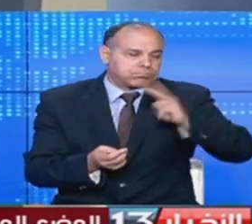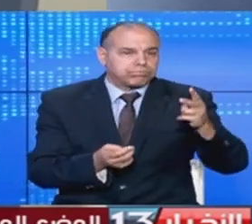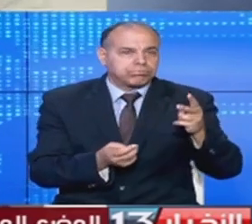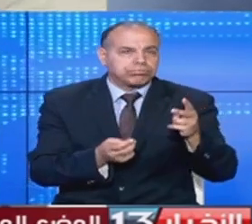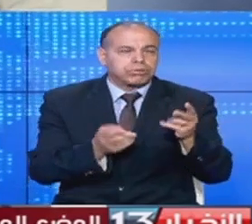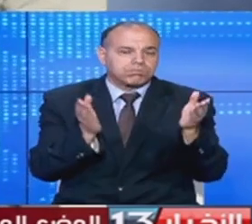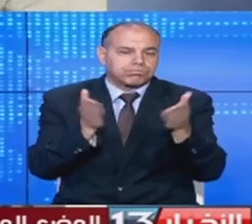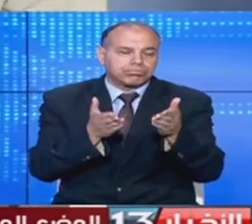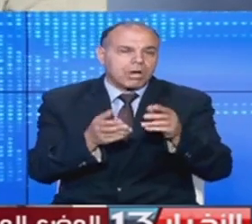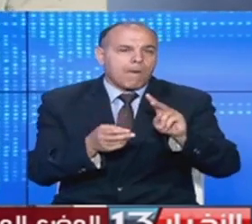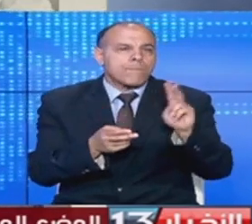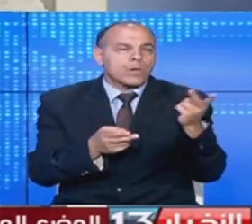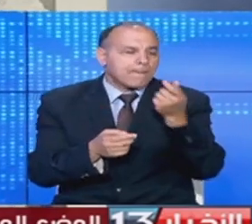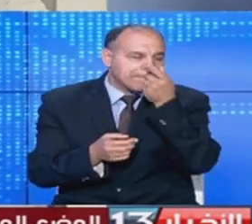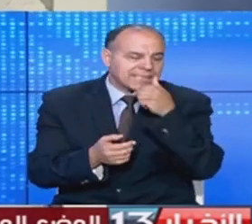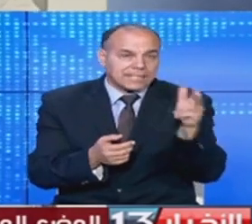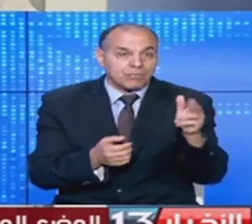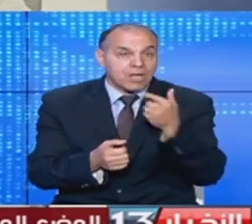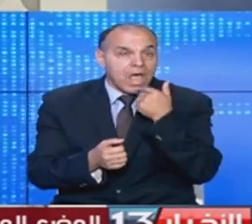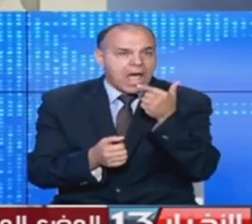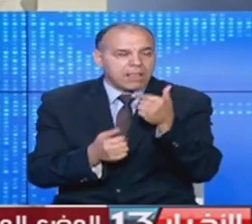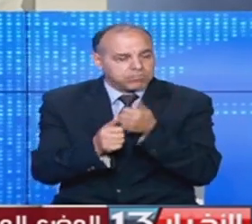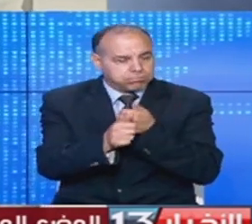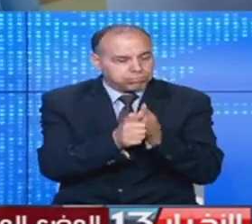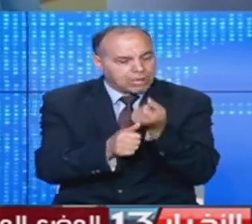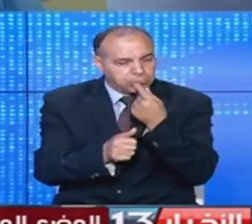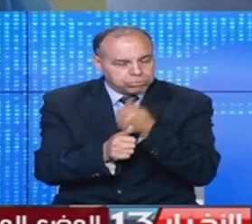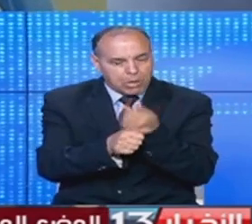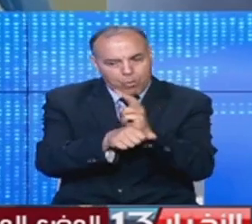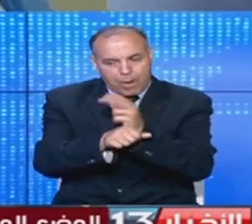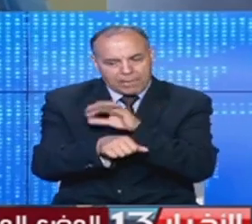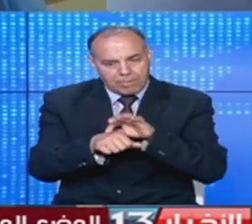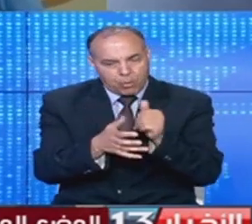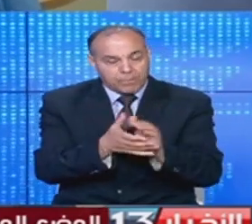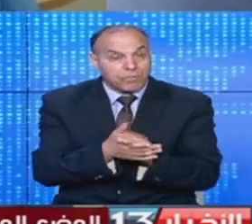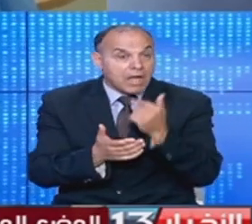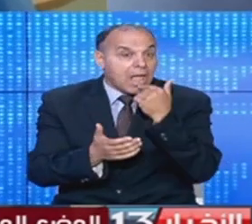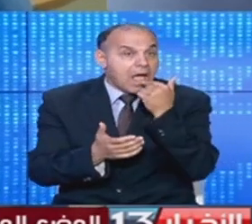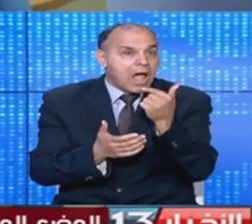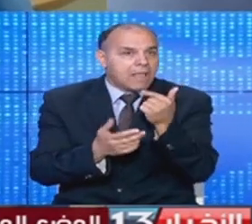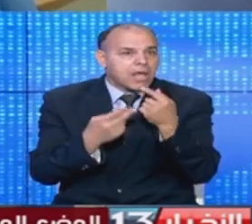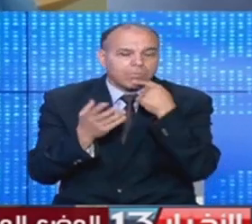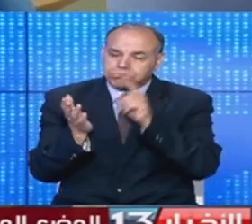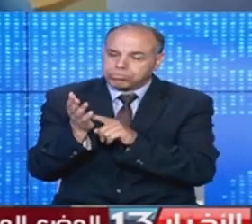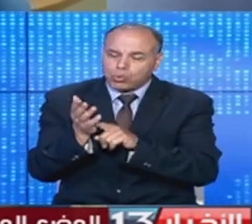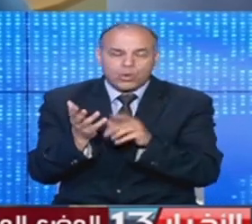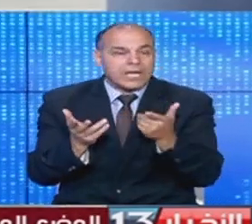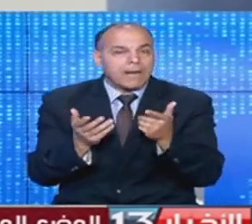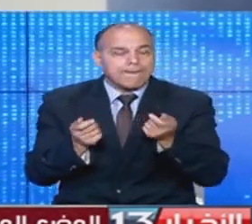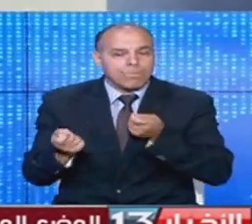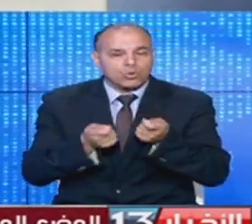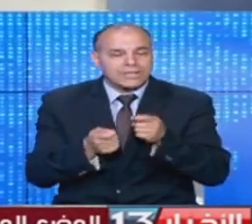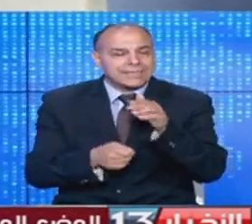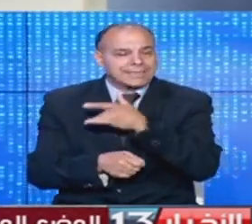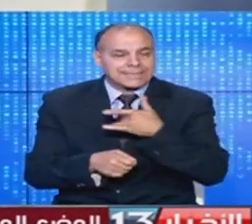قسم كوفيد 19 بالمنستير، أين سيتابع العلاج والمراقبة الطبية، وذلك وفق ما أكده سمير لحول